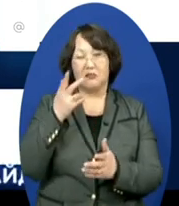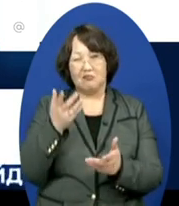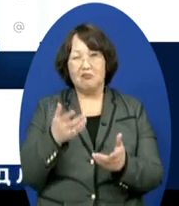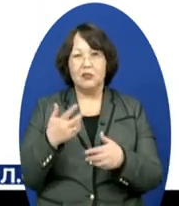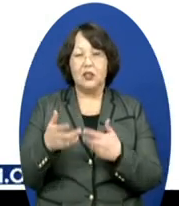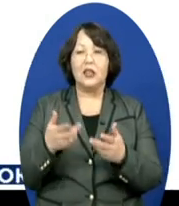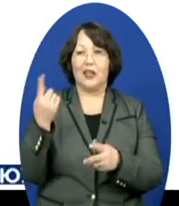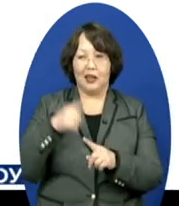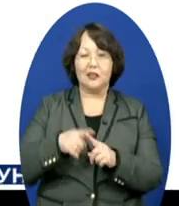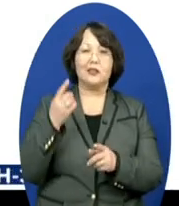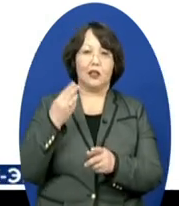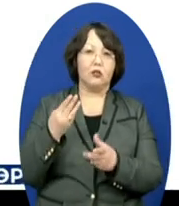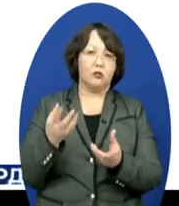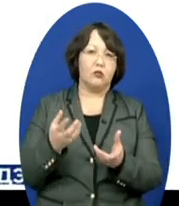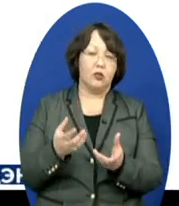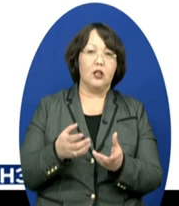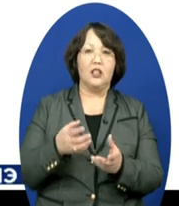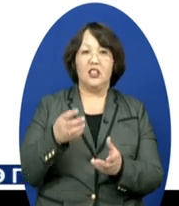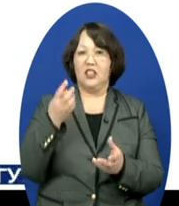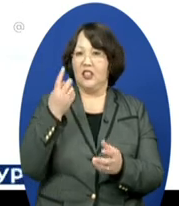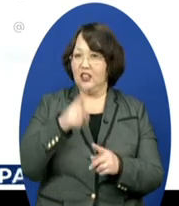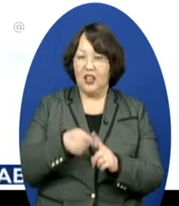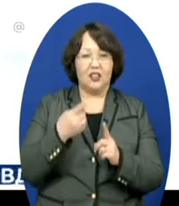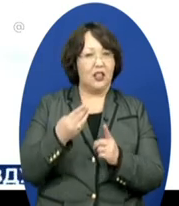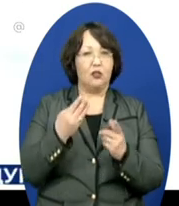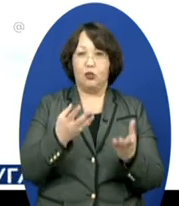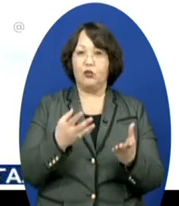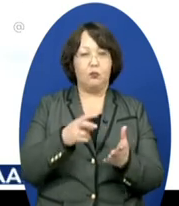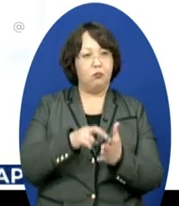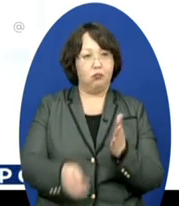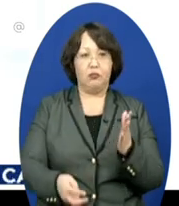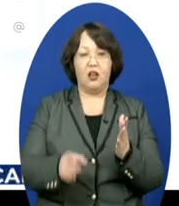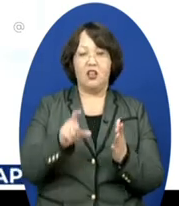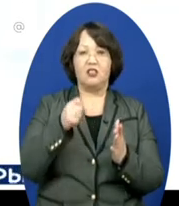дахин шалгалтад орно. Дахин шалгалтад тэнцээгүй бол элсэлтийн ерөнхий шалгалтад оролцох боломжгүй.